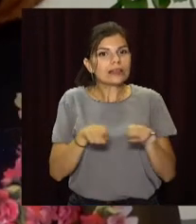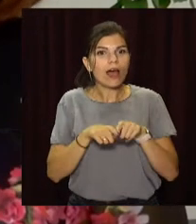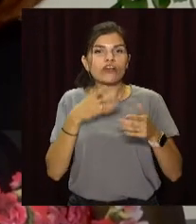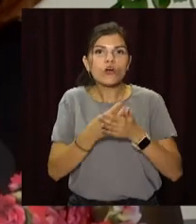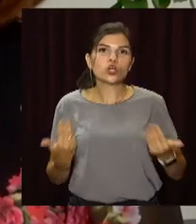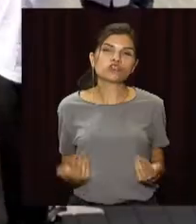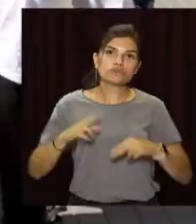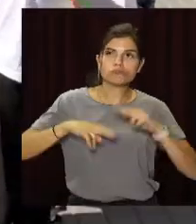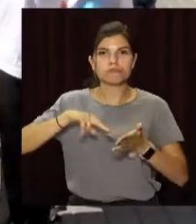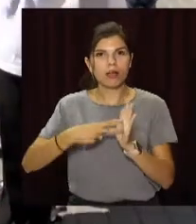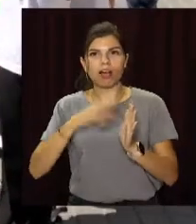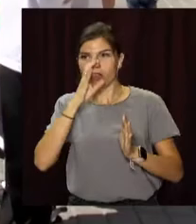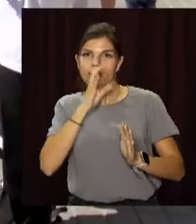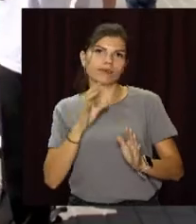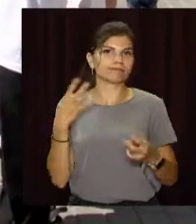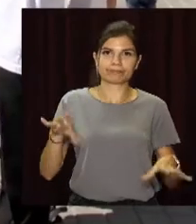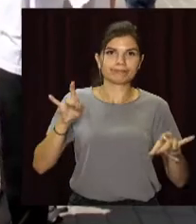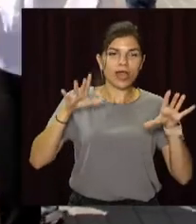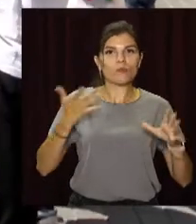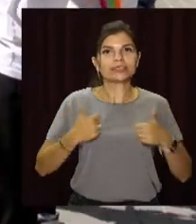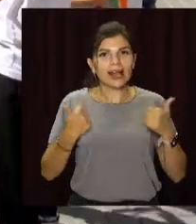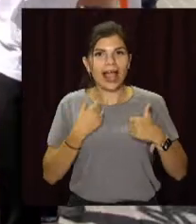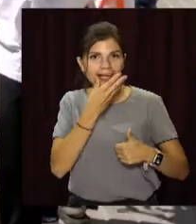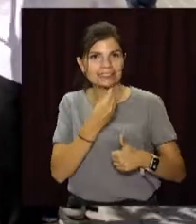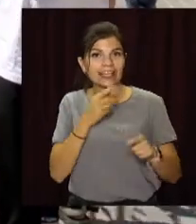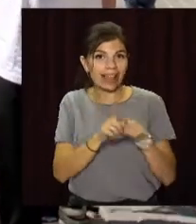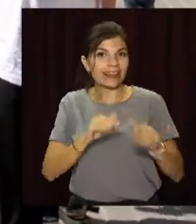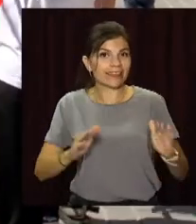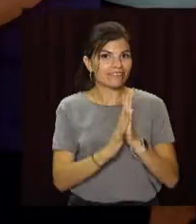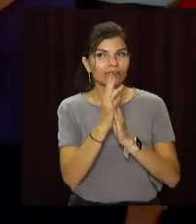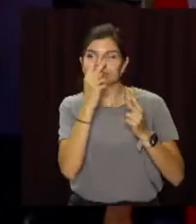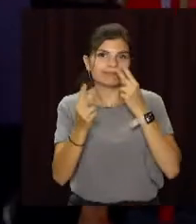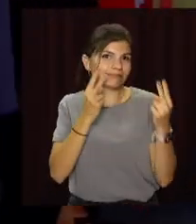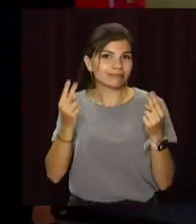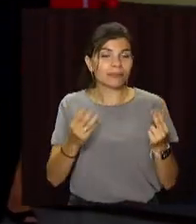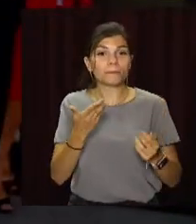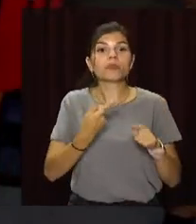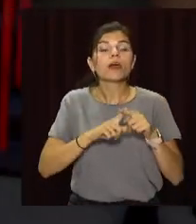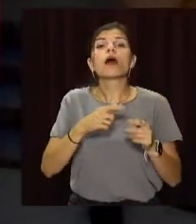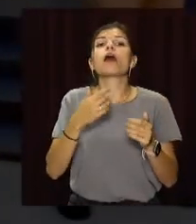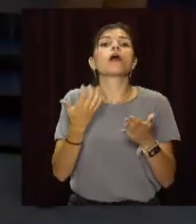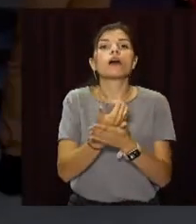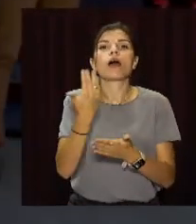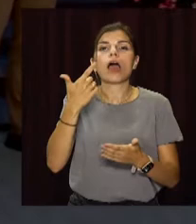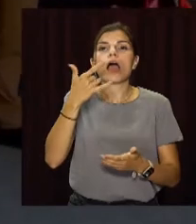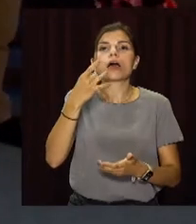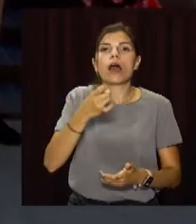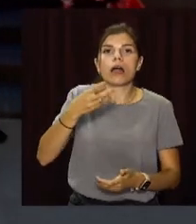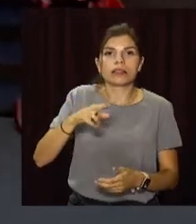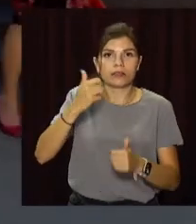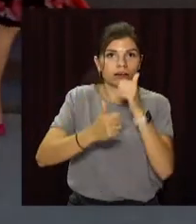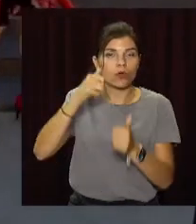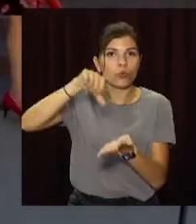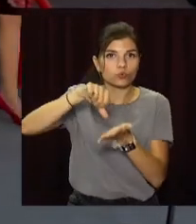строїти своє життя. Осучаснення дитячого садка провели коштом міського бюджету та за грант місцевої фінансової корпорації. Вона виділила